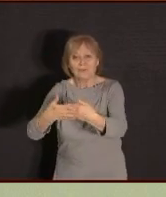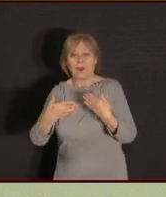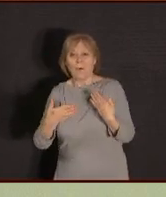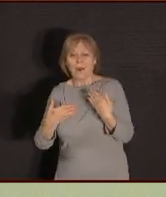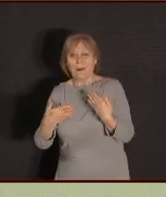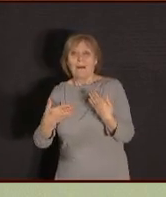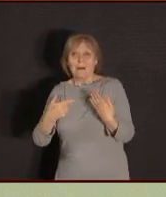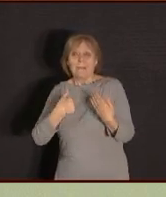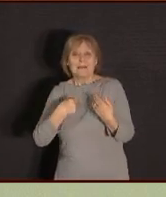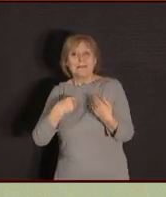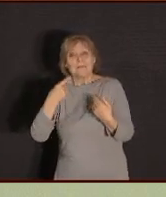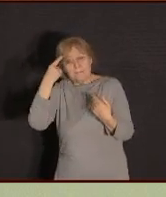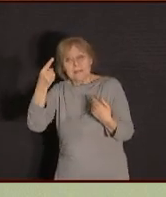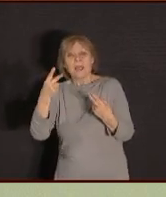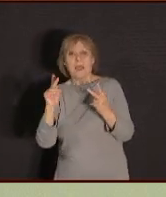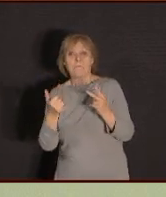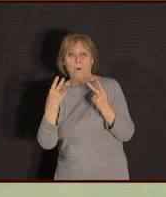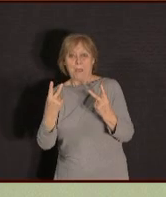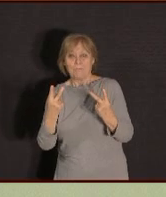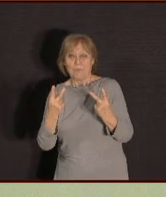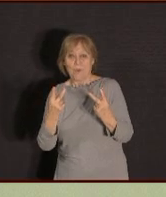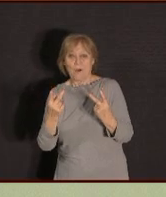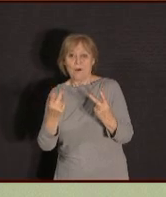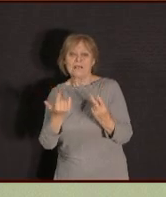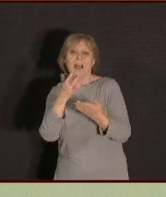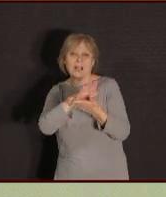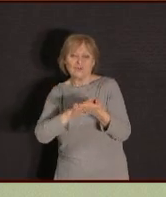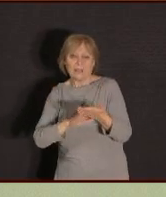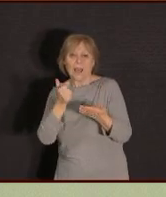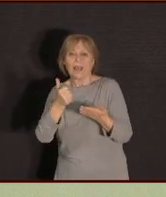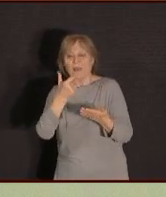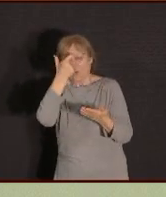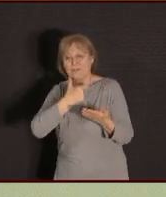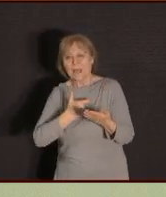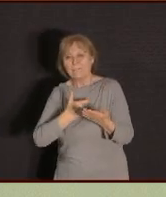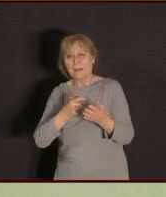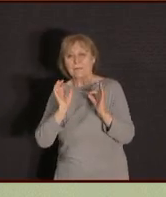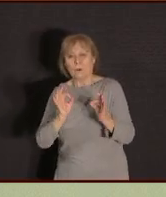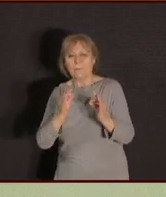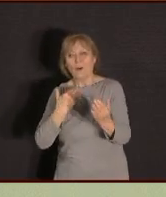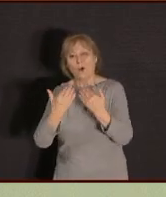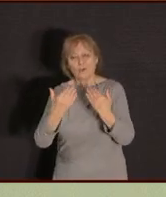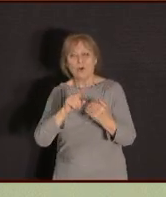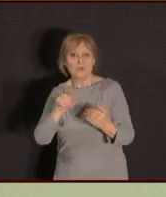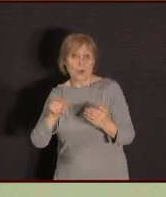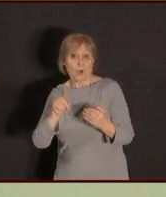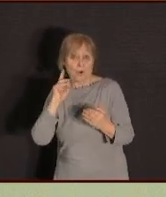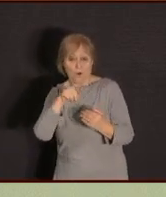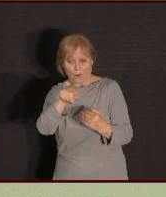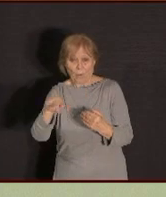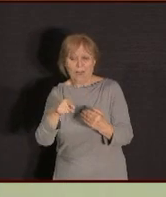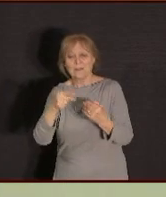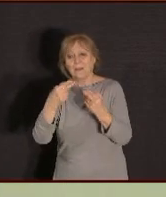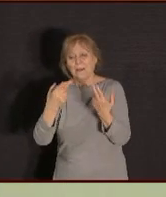Zdi se mi pomemben predvsem za začetek en oseben, pristen odnos do teh ljudi in